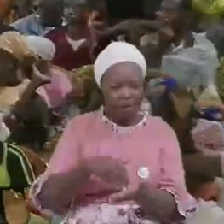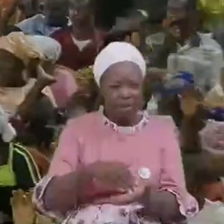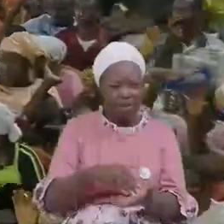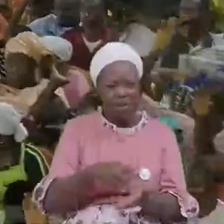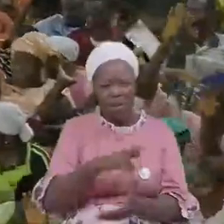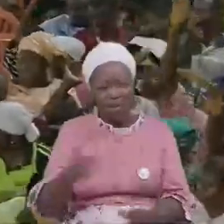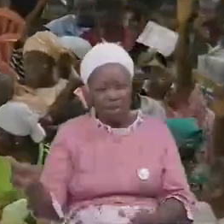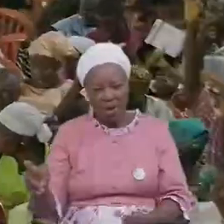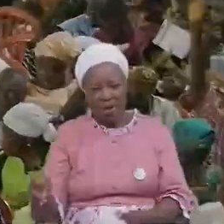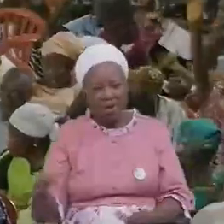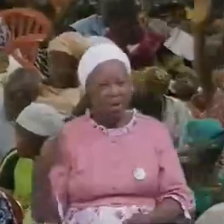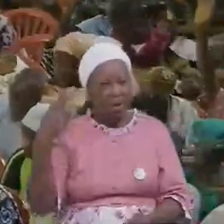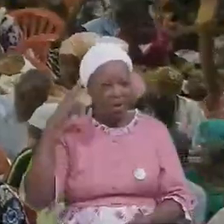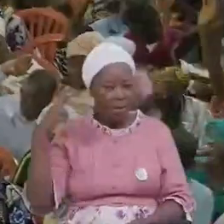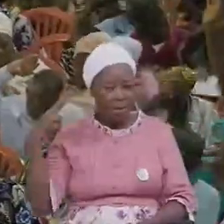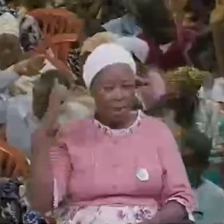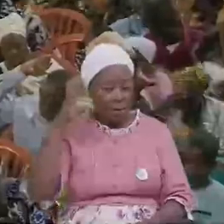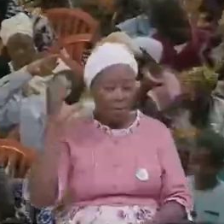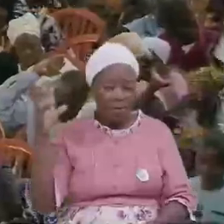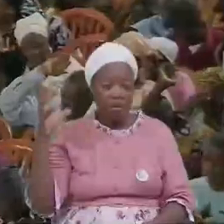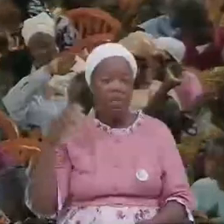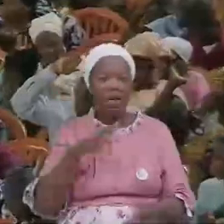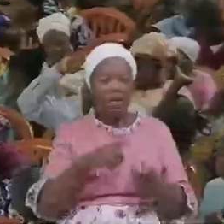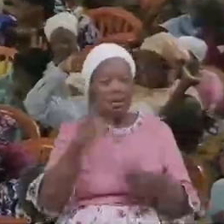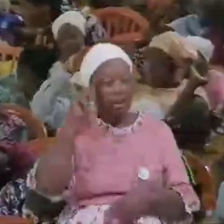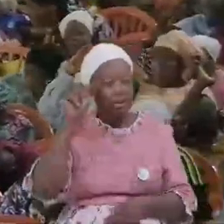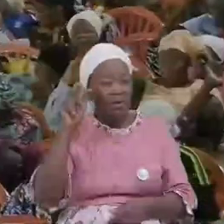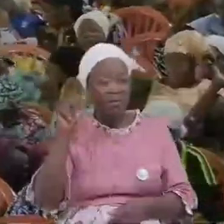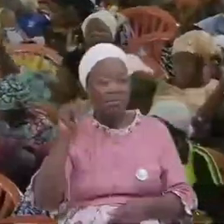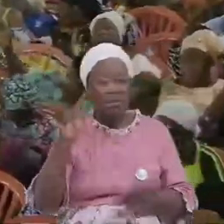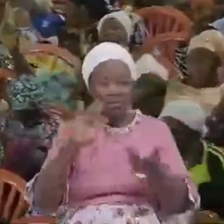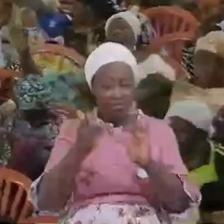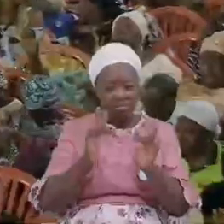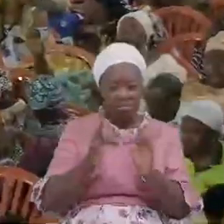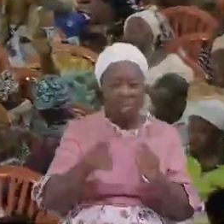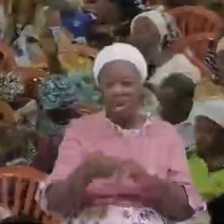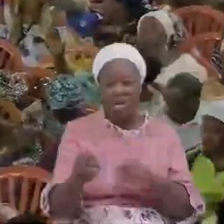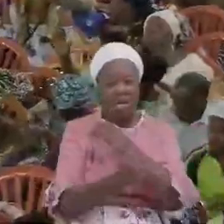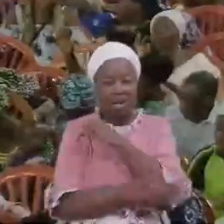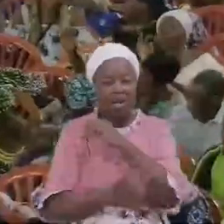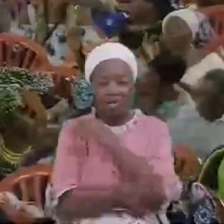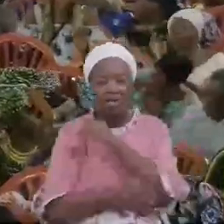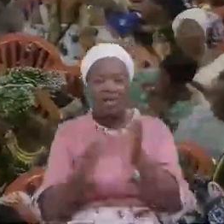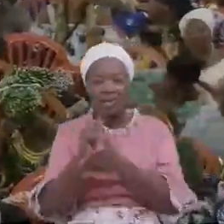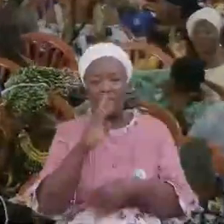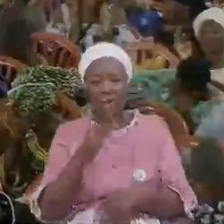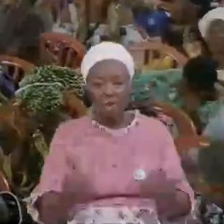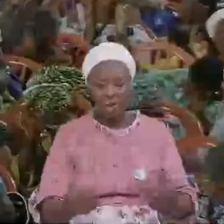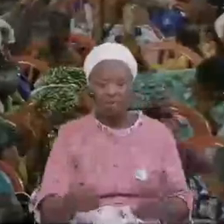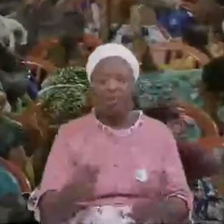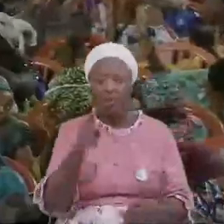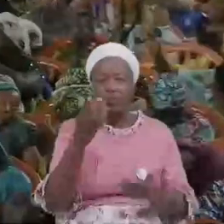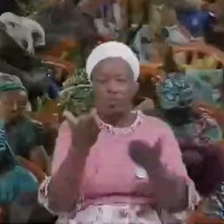la radio où vous écoutez, ou bien à la télévision où nous suivez, ou bien en ligne vous êtes dans n'importe quel pays, et vous voulez